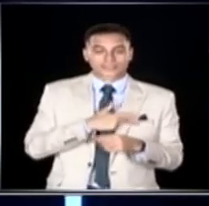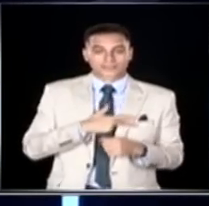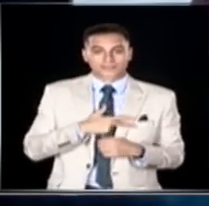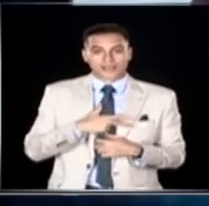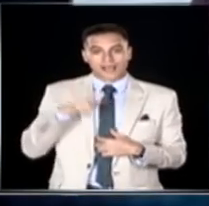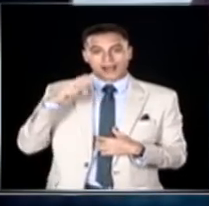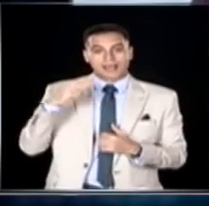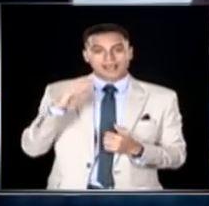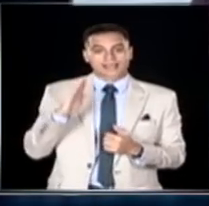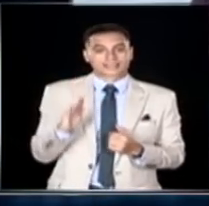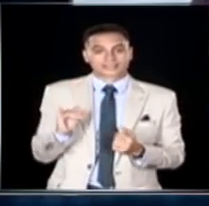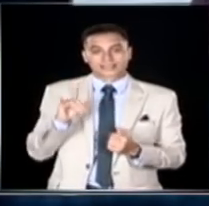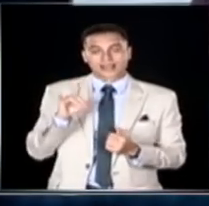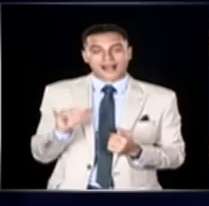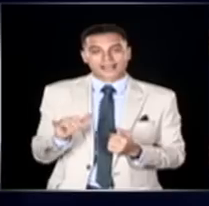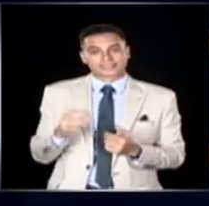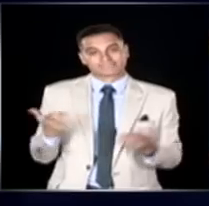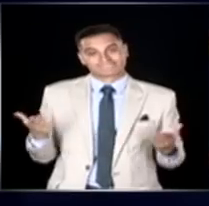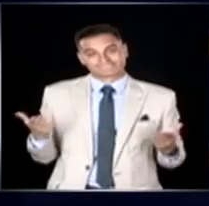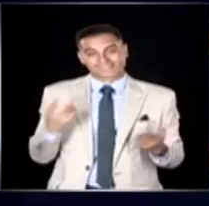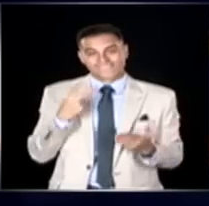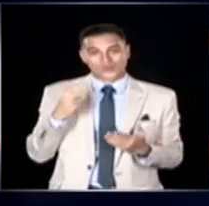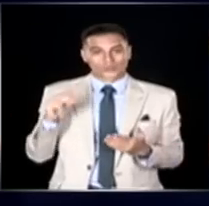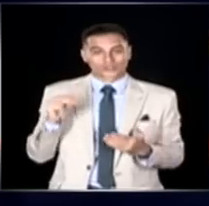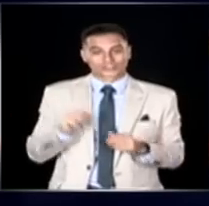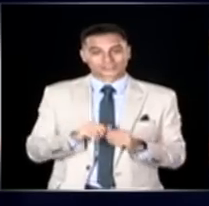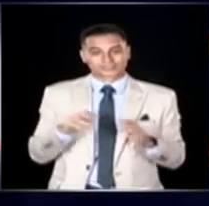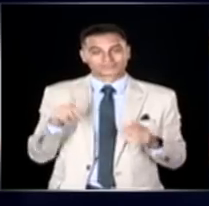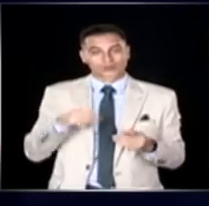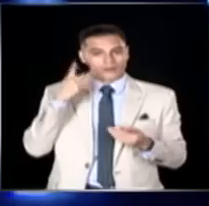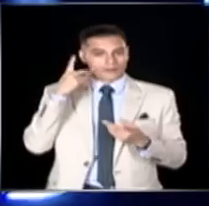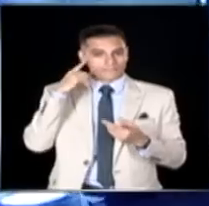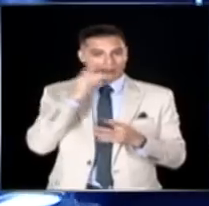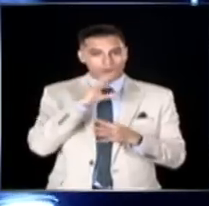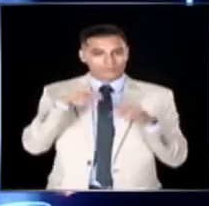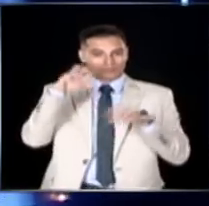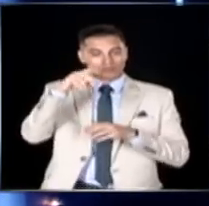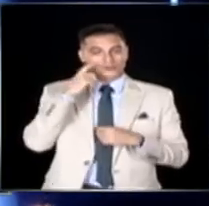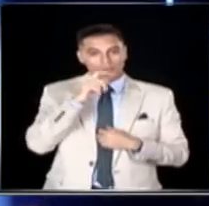محمود العسيلي في 2020. لوحات ومعالم، والسؤال هو